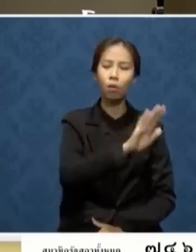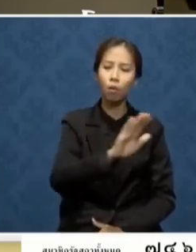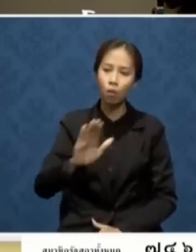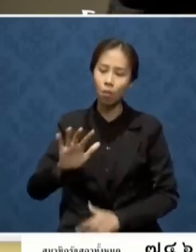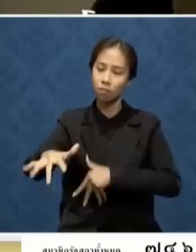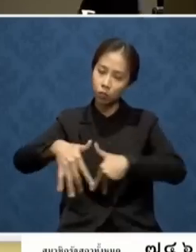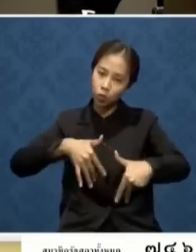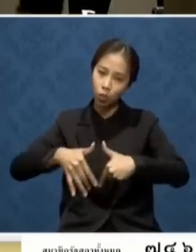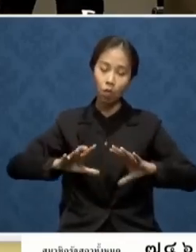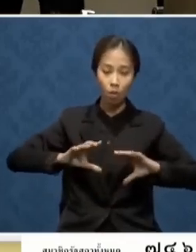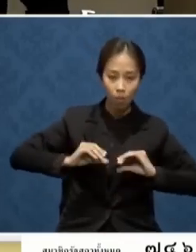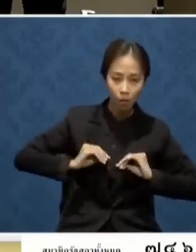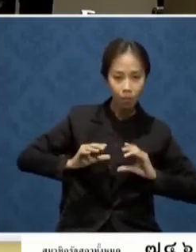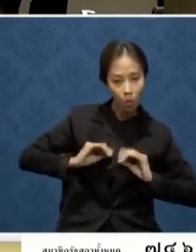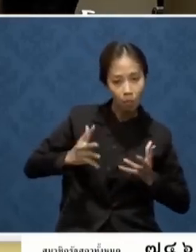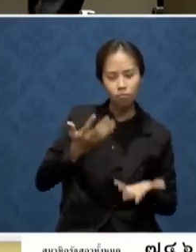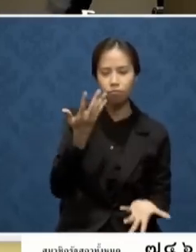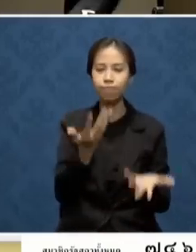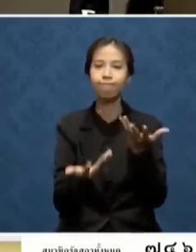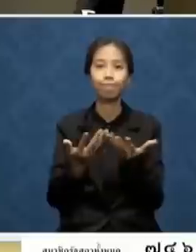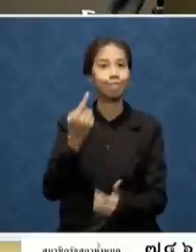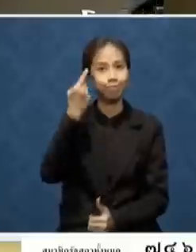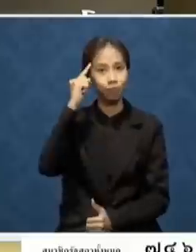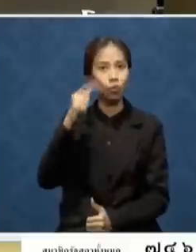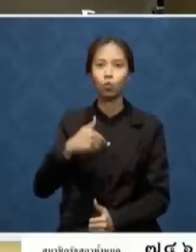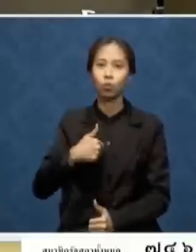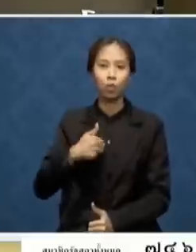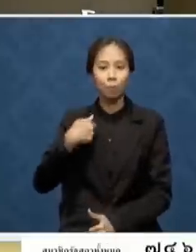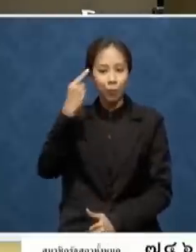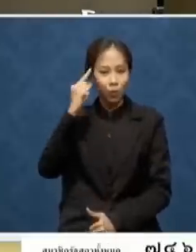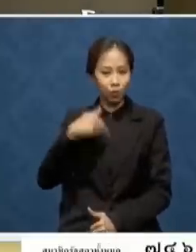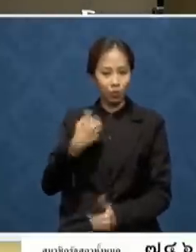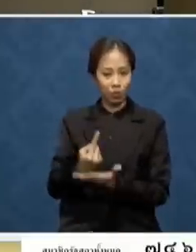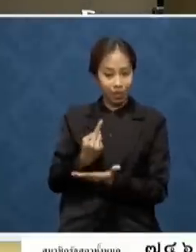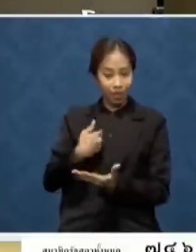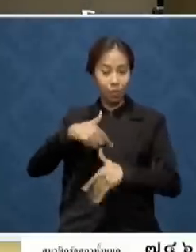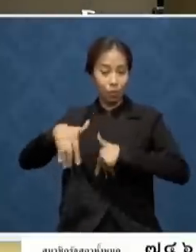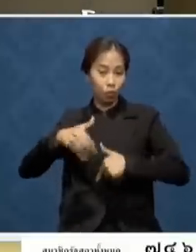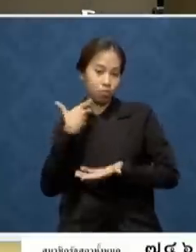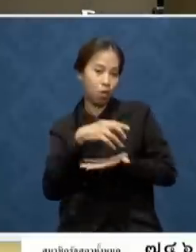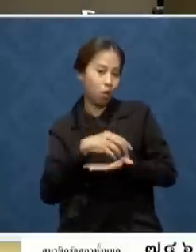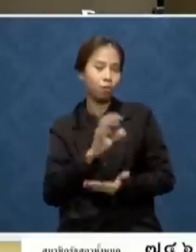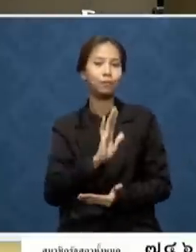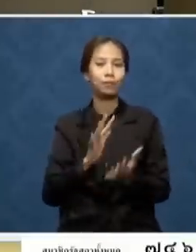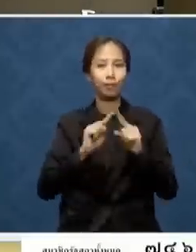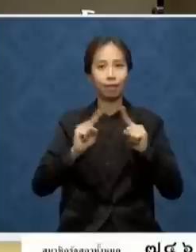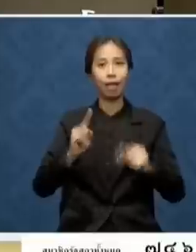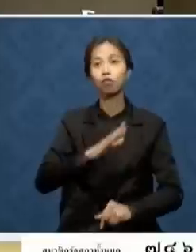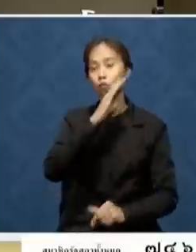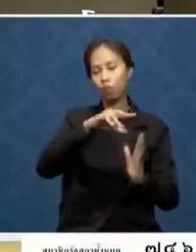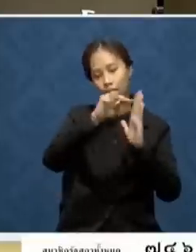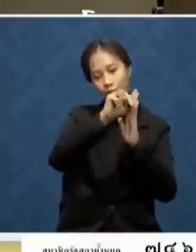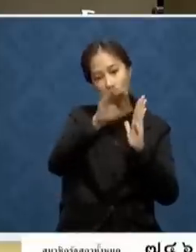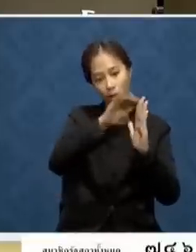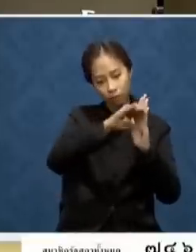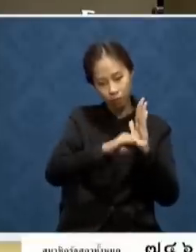ให้ความยอมรับพวกท่านมากแค่ไหนดิฉันคงพูดแทนประชาชนไม่ได้แต่การแถลงนโยบายที่ดีถึง